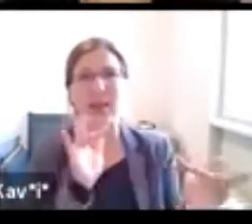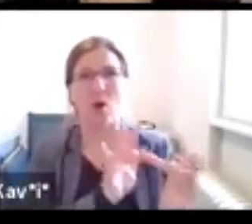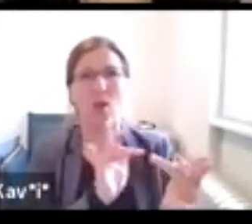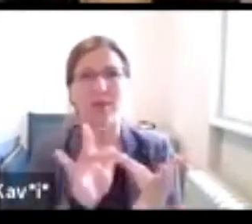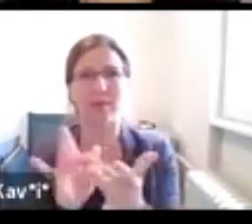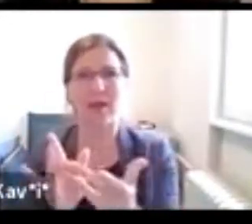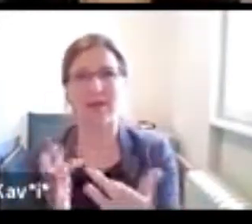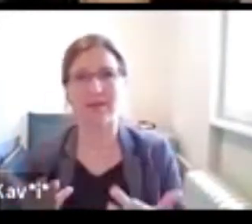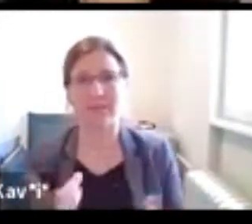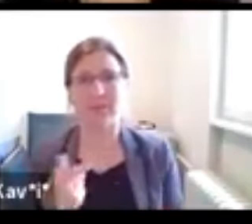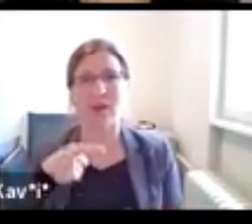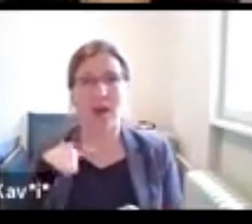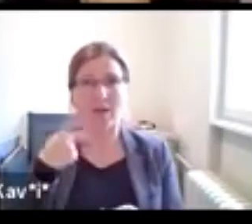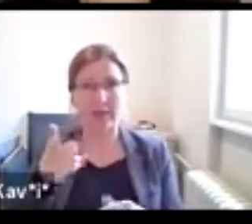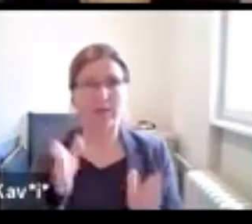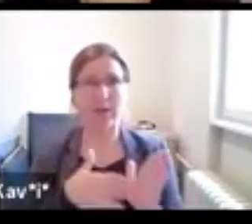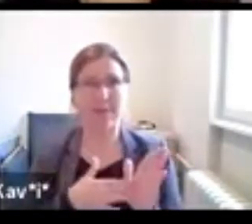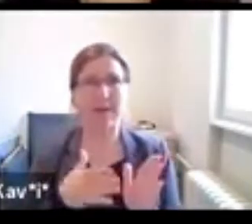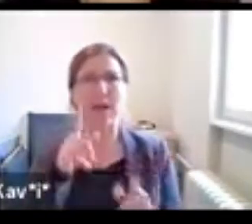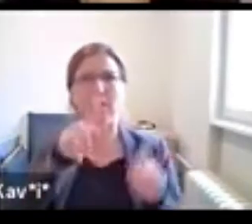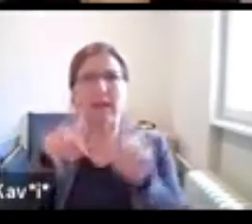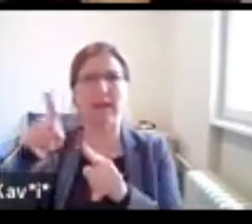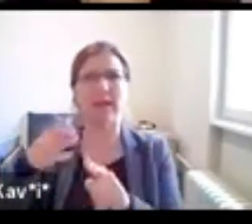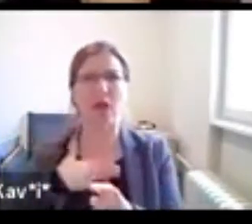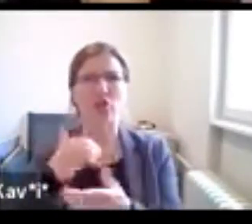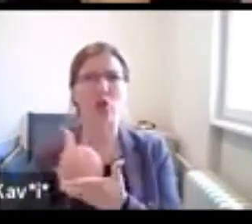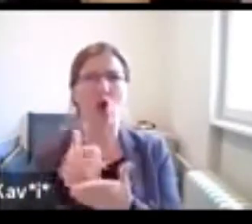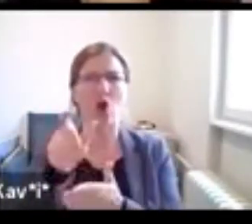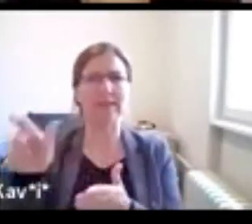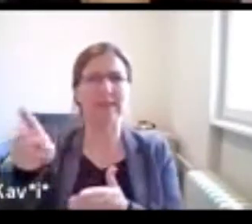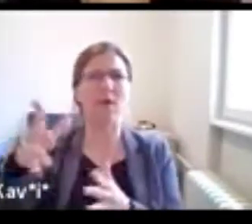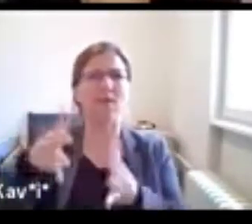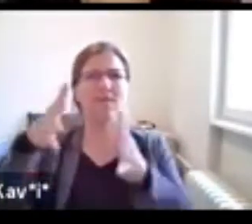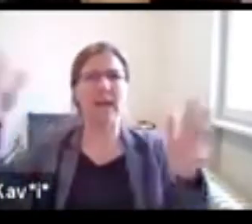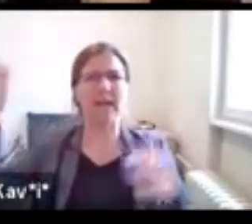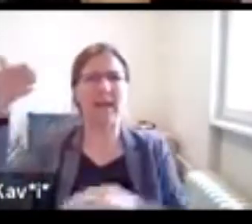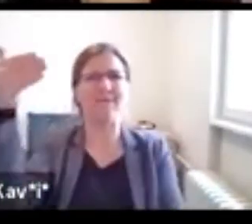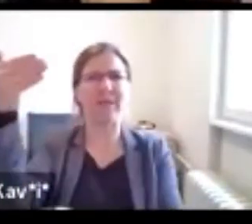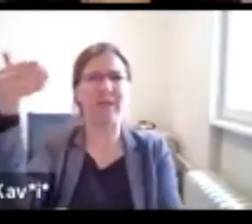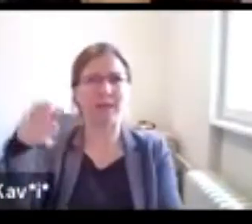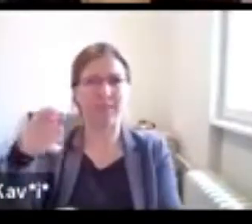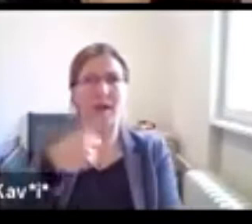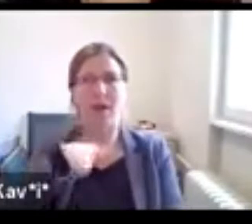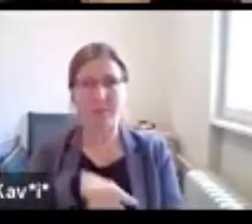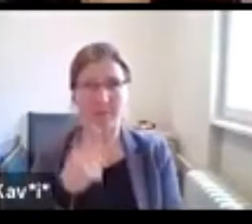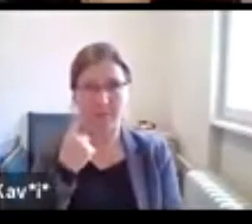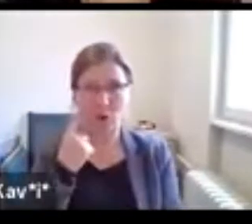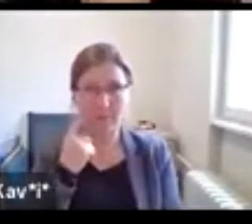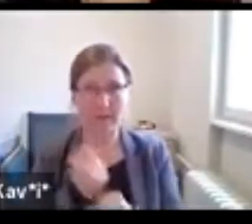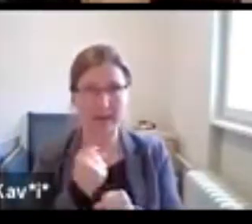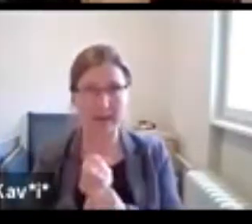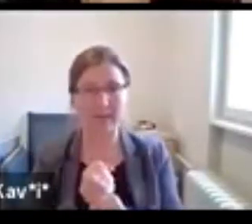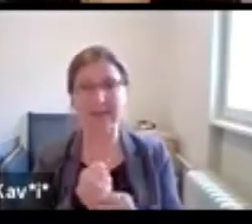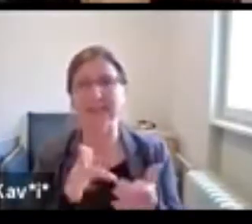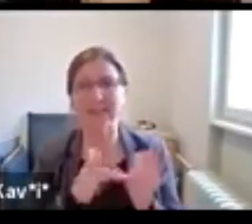poslodavci jako velike firme, jako velike ustanove, gdje radi puno ljudi. Mi smo pokušali to organizirati na način da sve ono